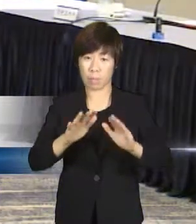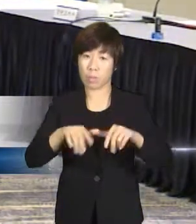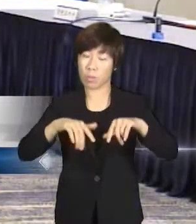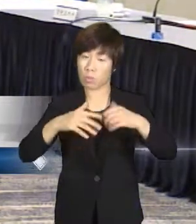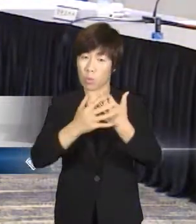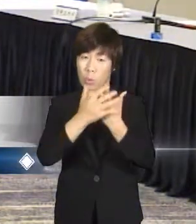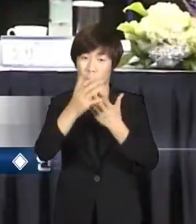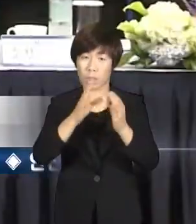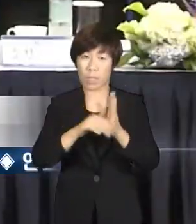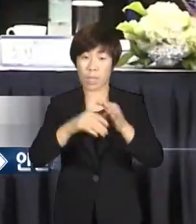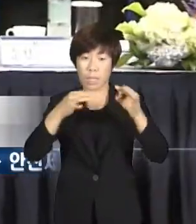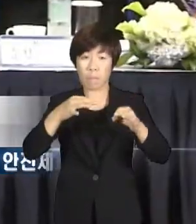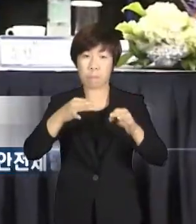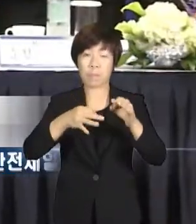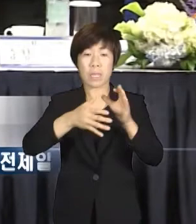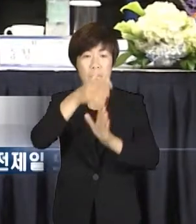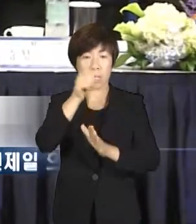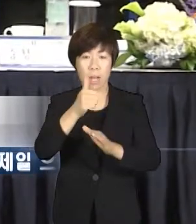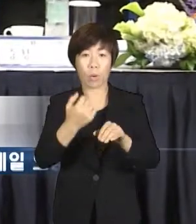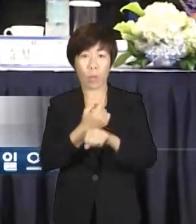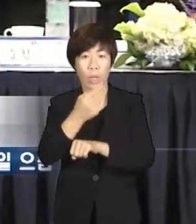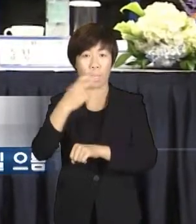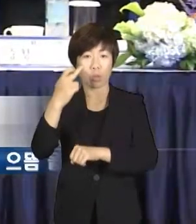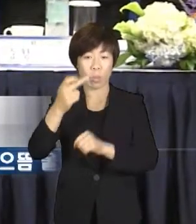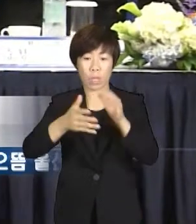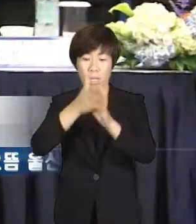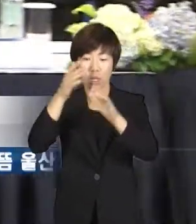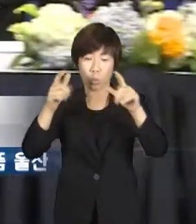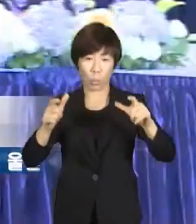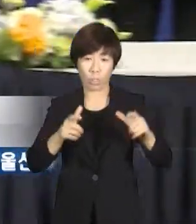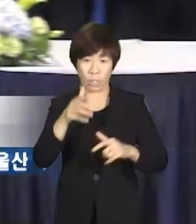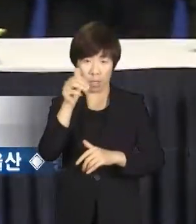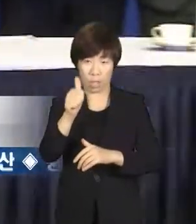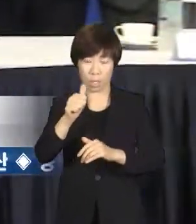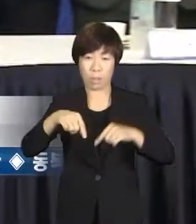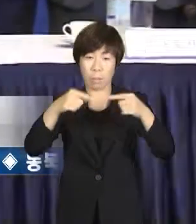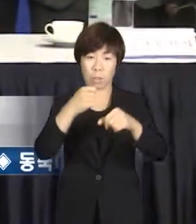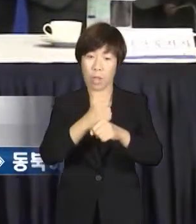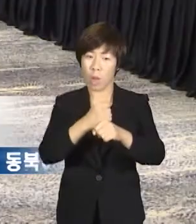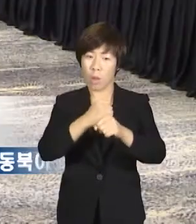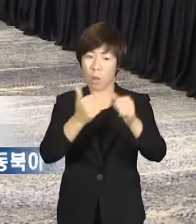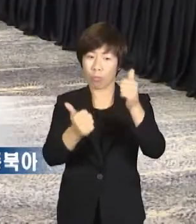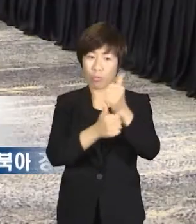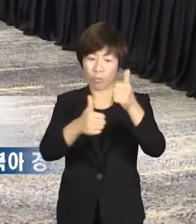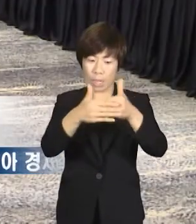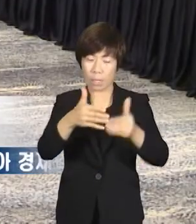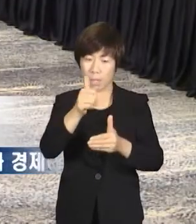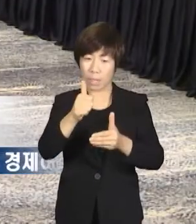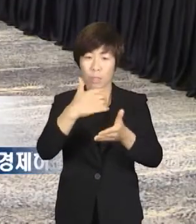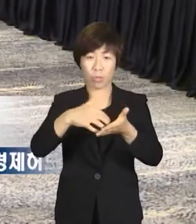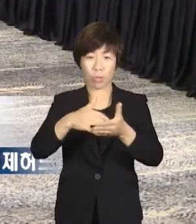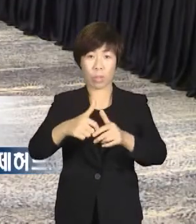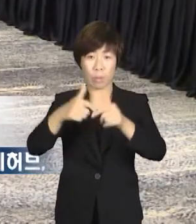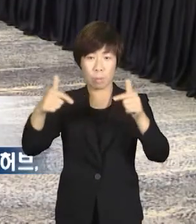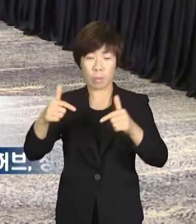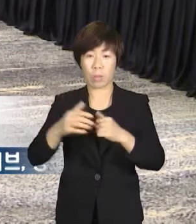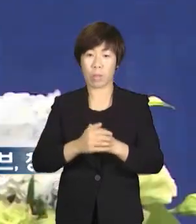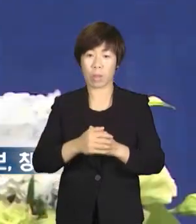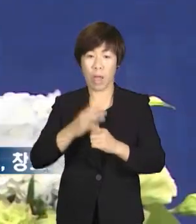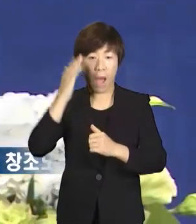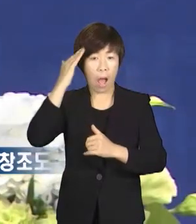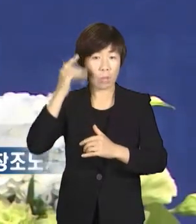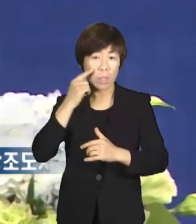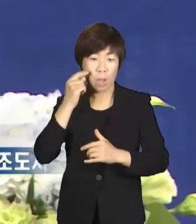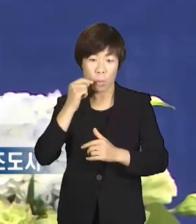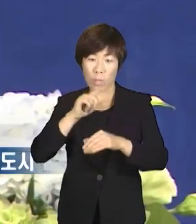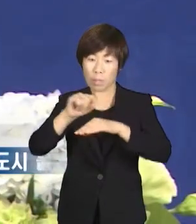이번 총회에는 김기현 시장을 비롯해 12개 시도지사가 참여했으며 부단체장 정수 확대 및 직급 향상, 한일 지방자치포럼